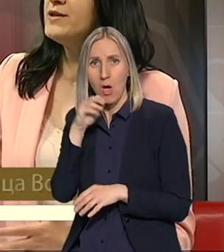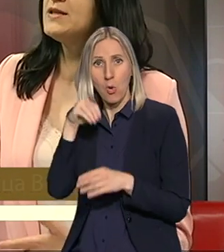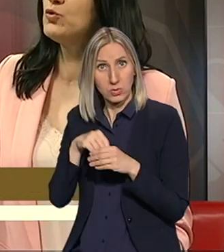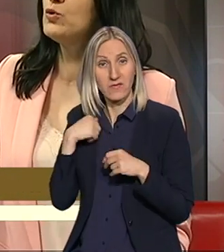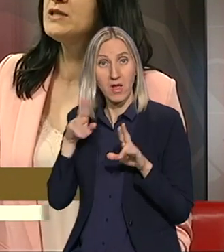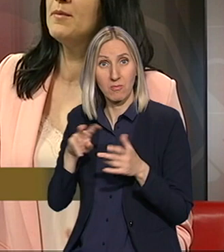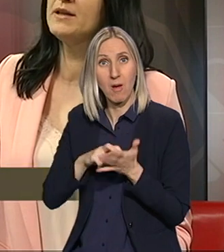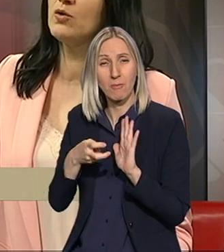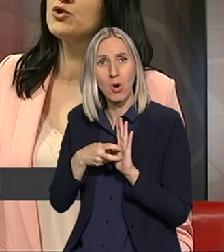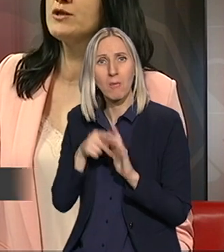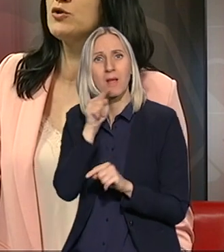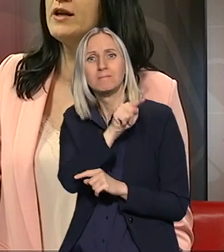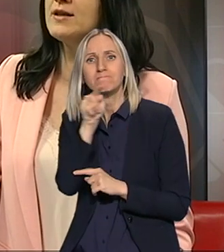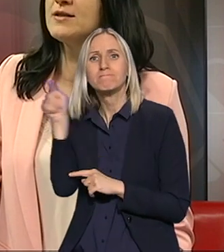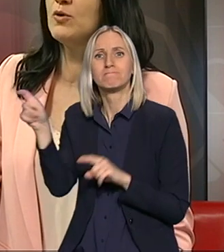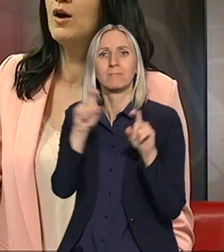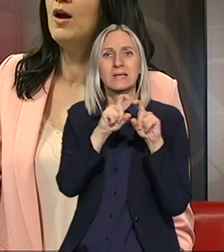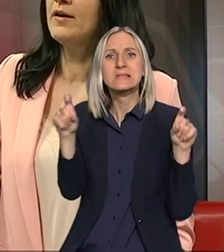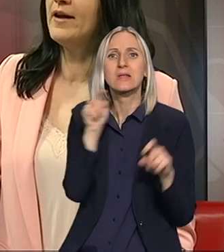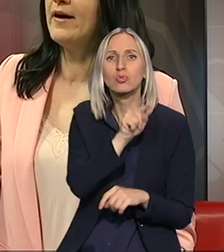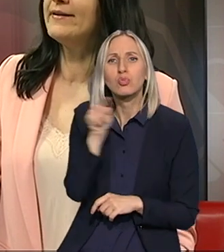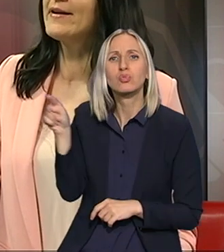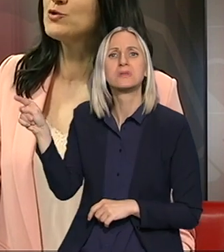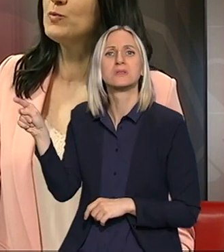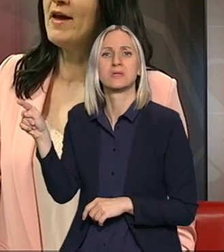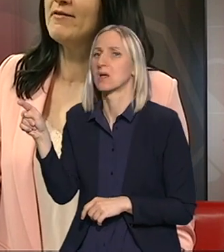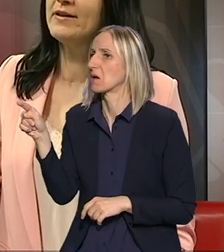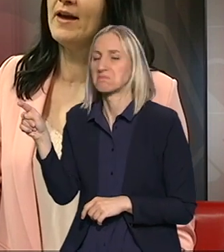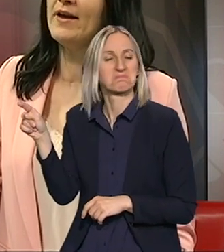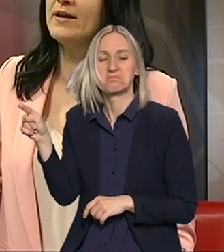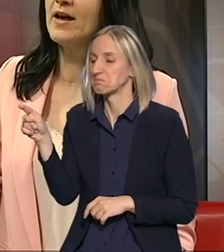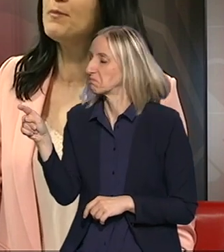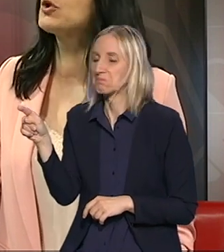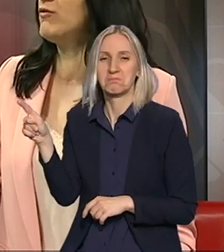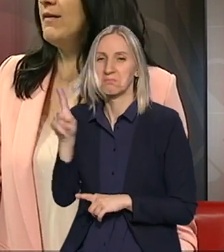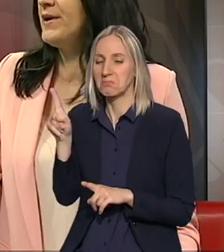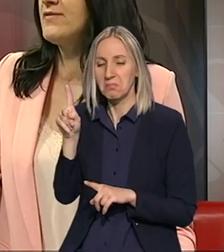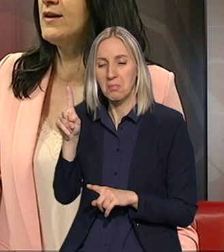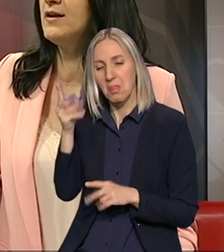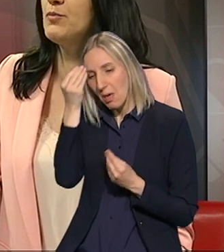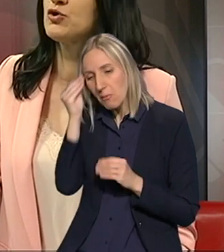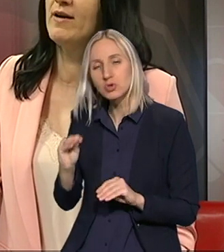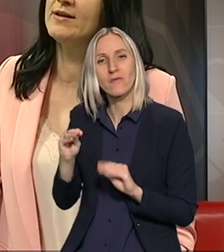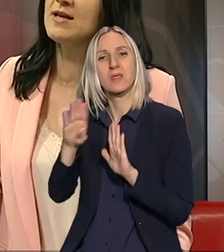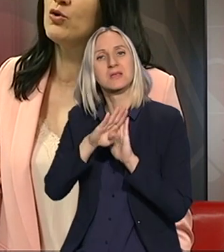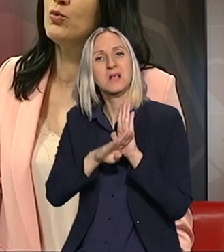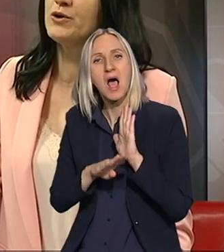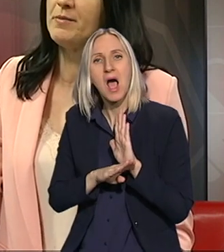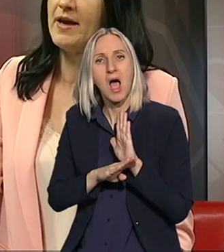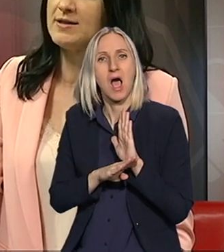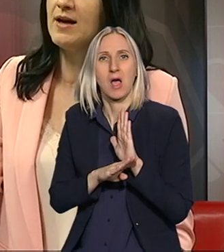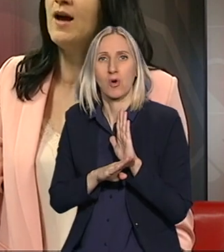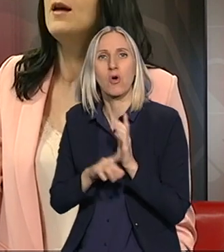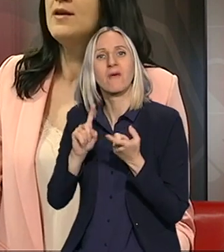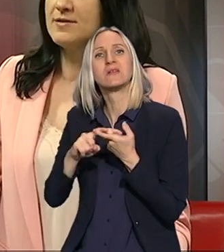po institucijama i tako često nailazimo na nerazumevanje i na nepoštovanje, pre svega na nepoštovanje zakona o